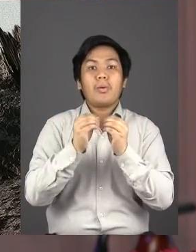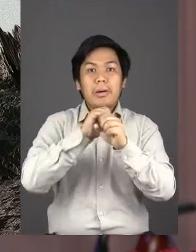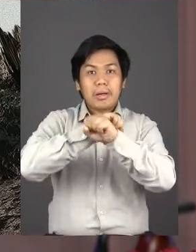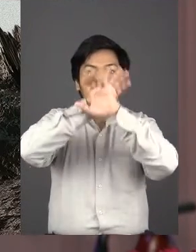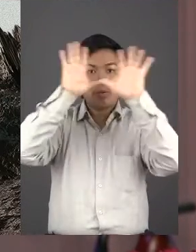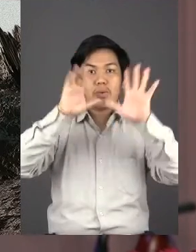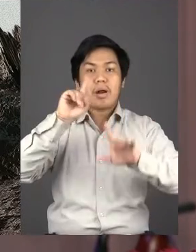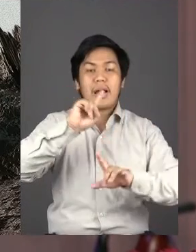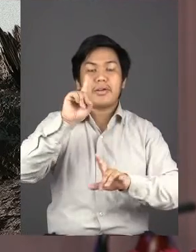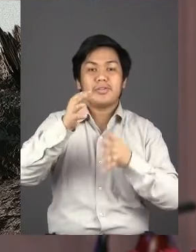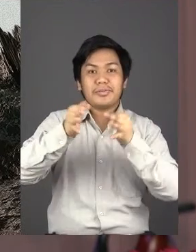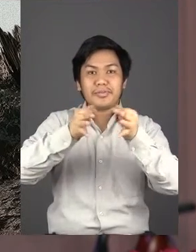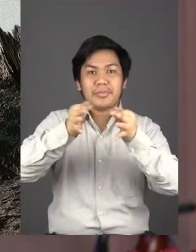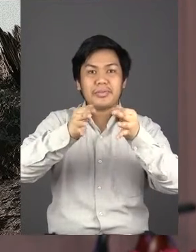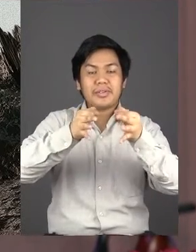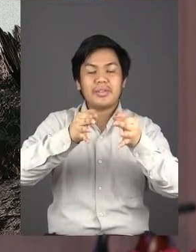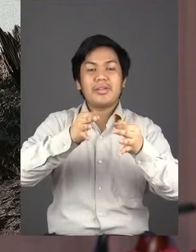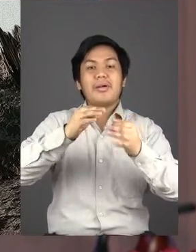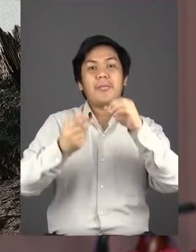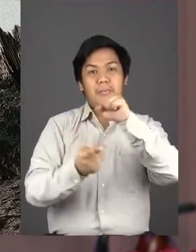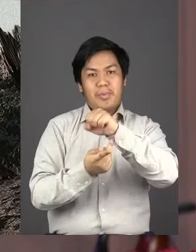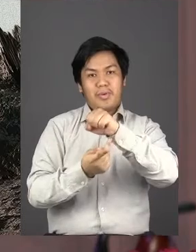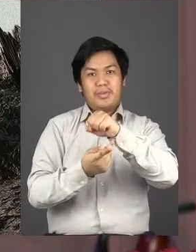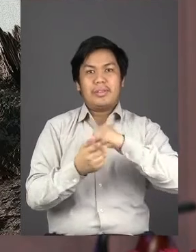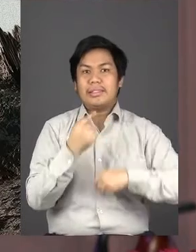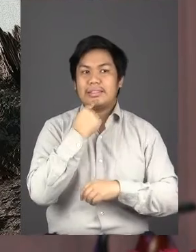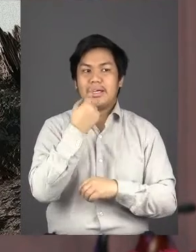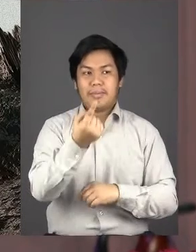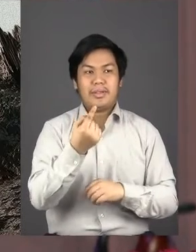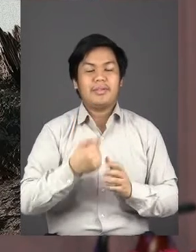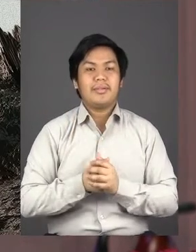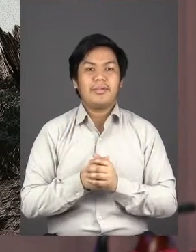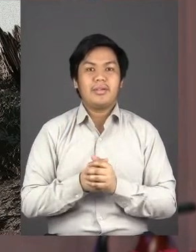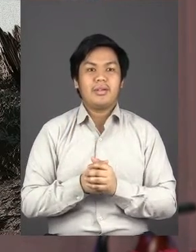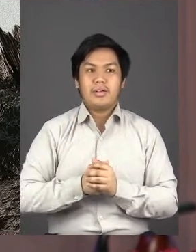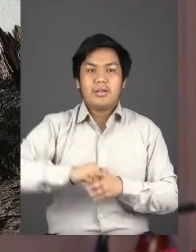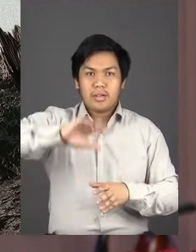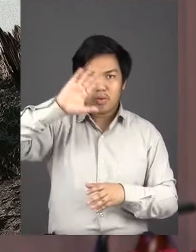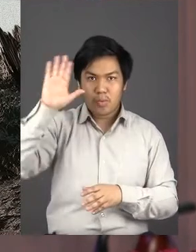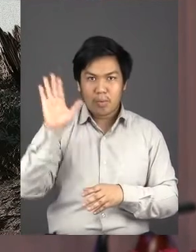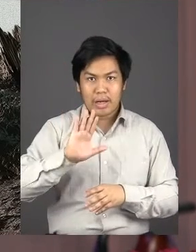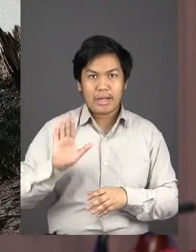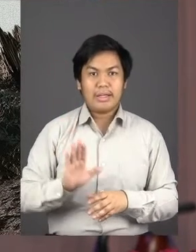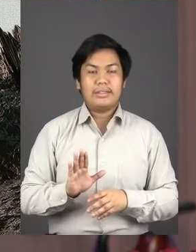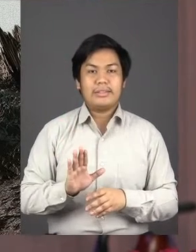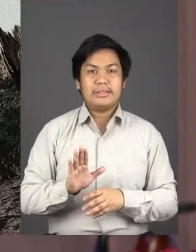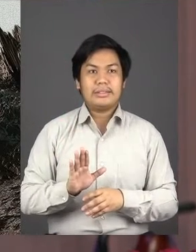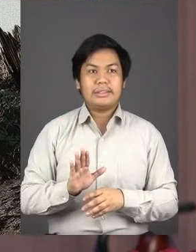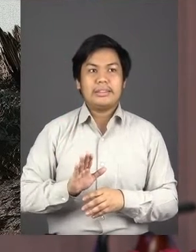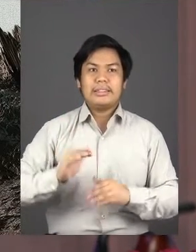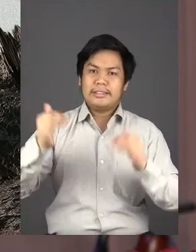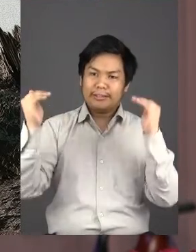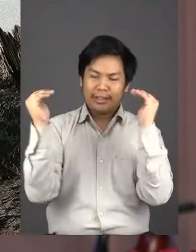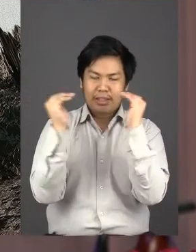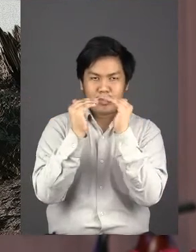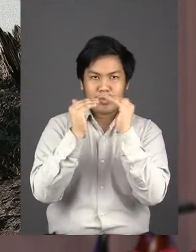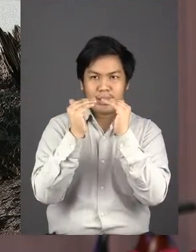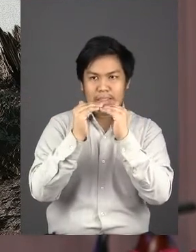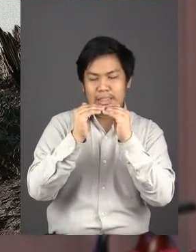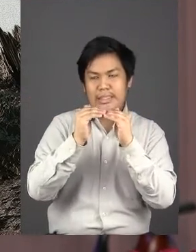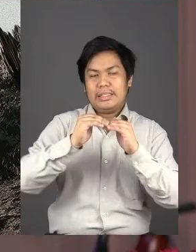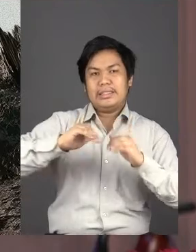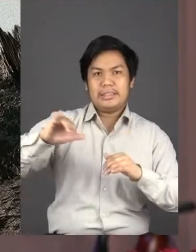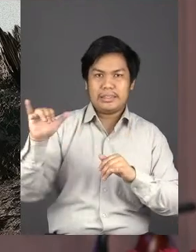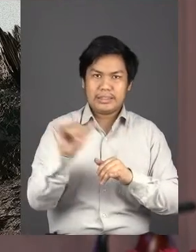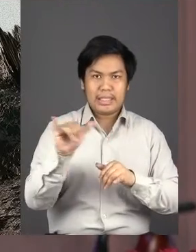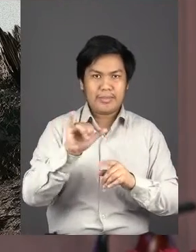ni Pablo sabihin dito. Sabi doon, do not be unequally yoked